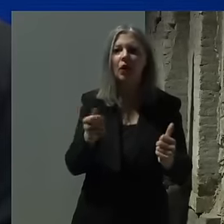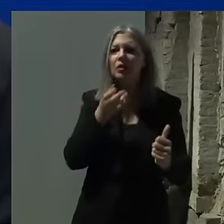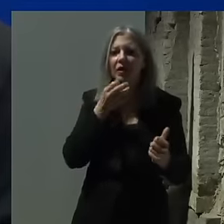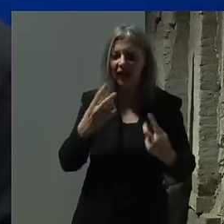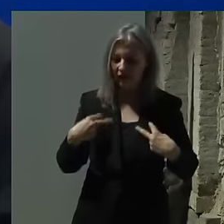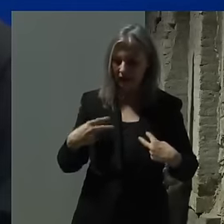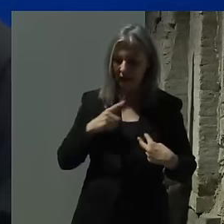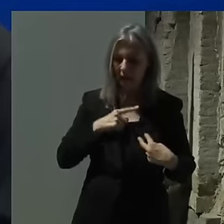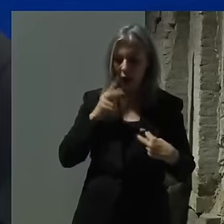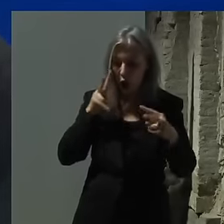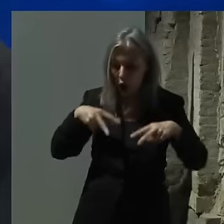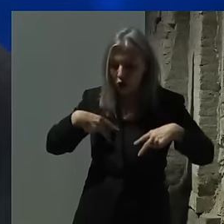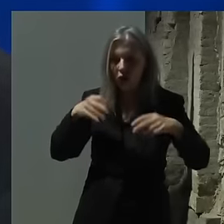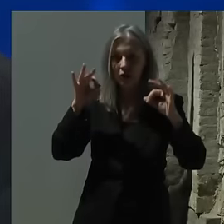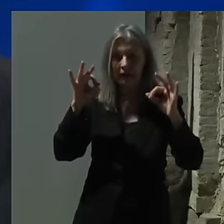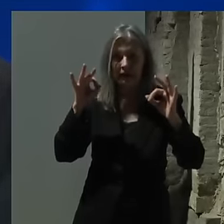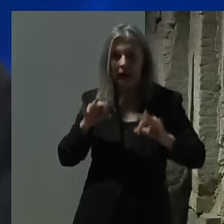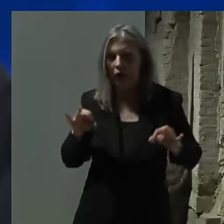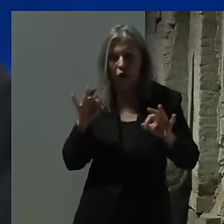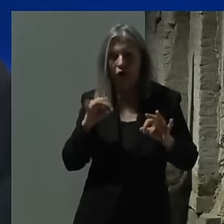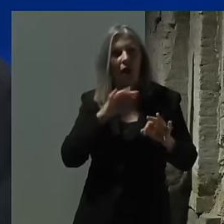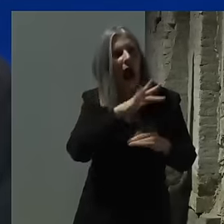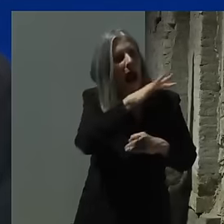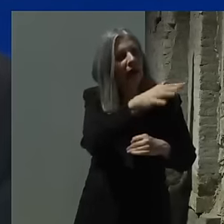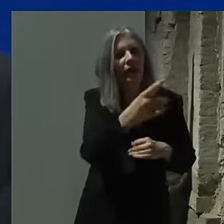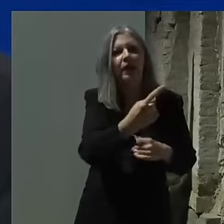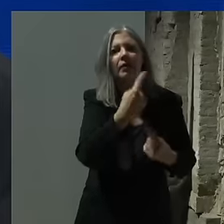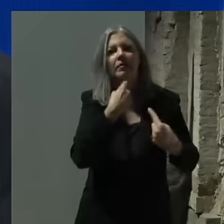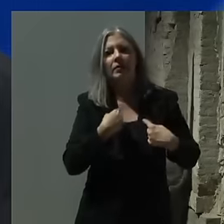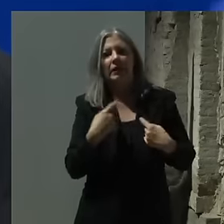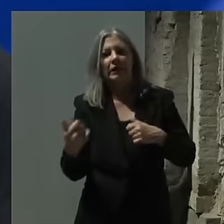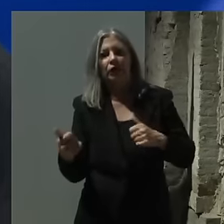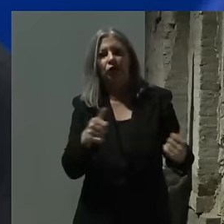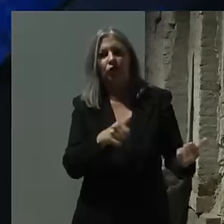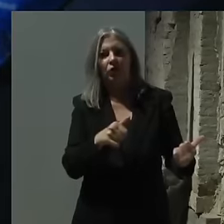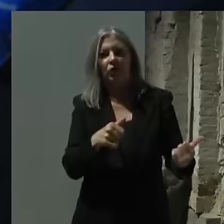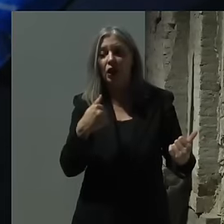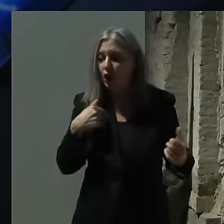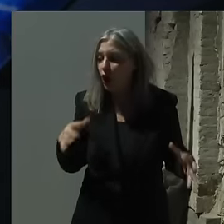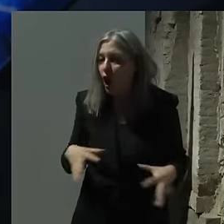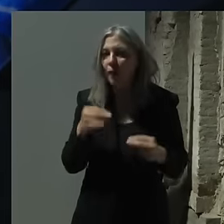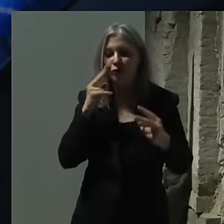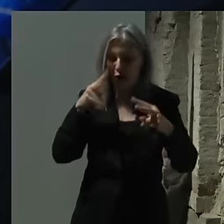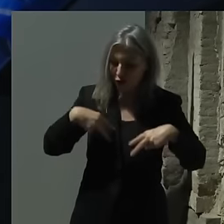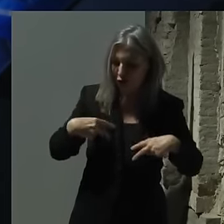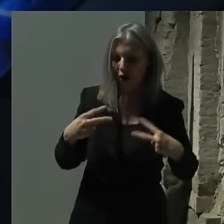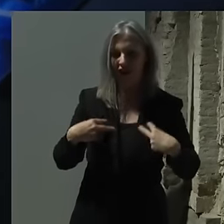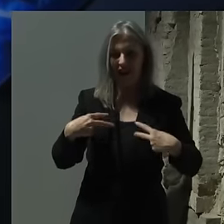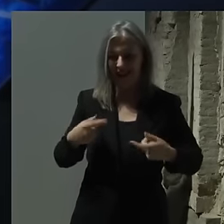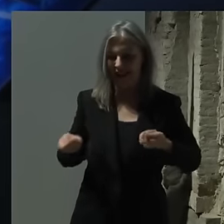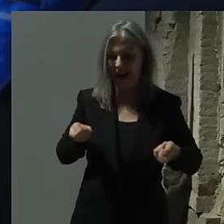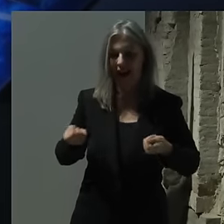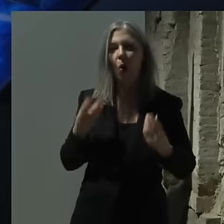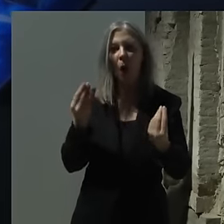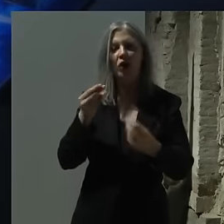vita. Io iniziai e ho iniziato a controllare la mia vita, decidere io, dal 2012 in